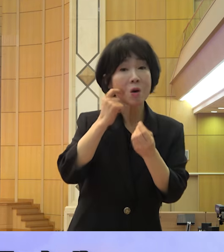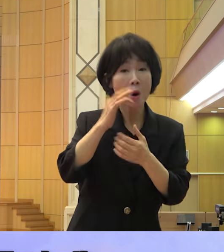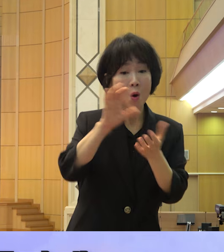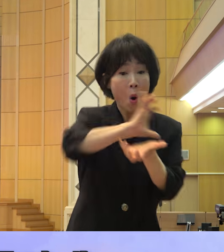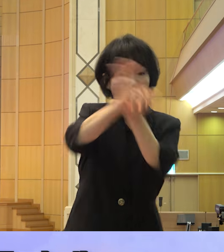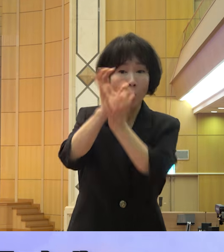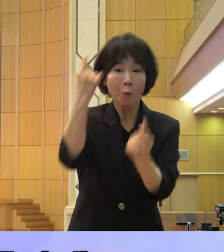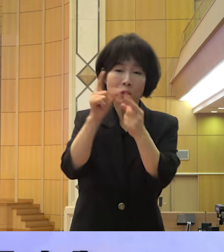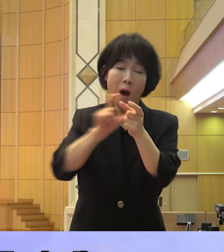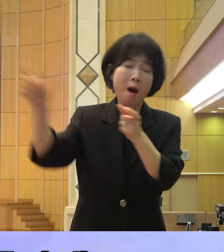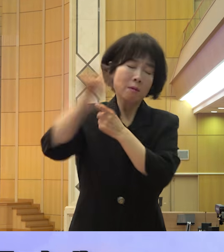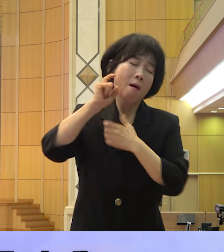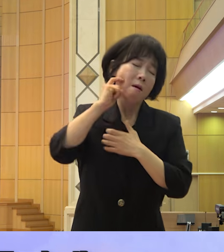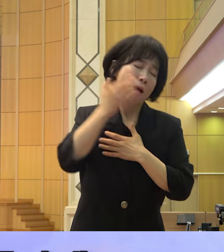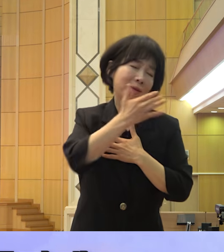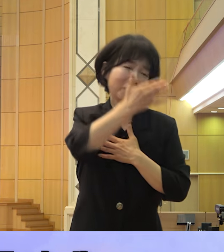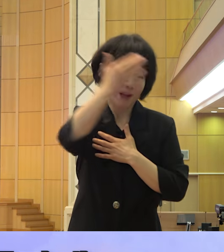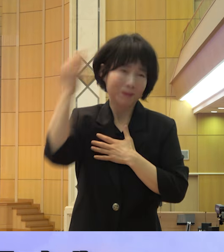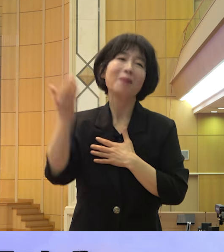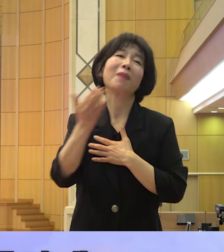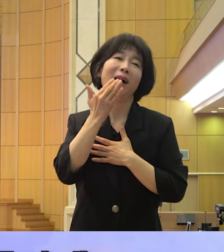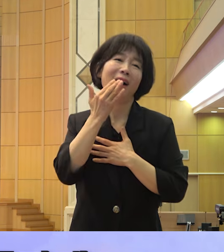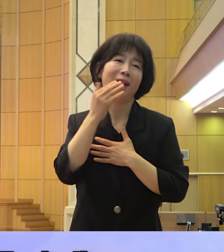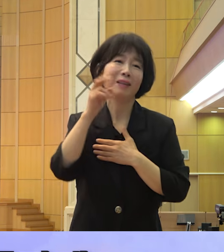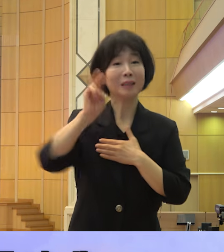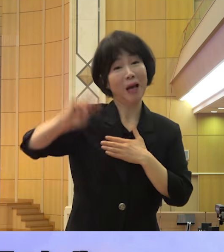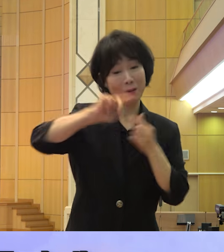있어요. 인생은 꽃보다 아름다워.